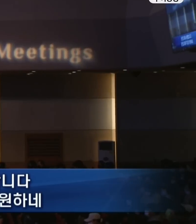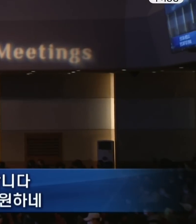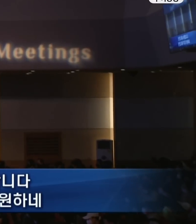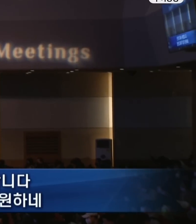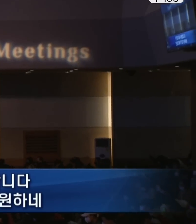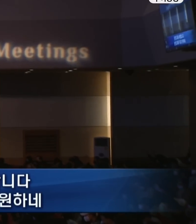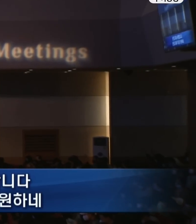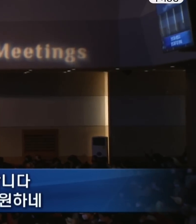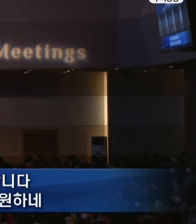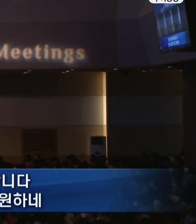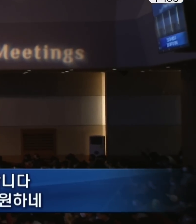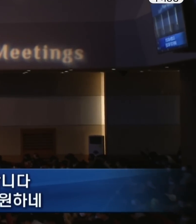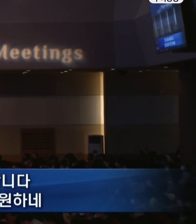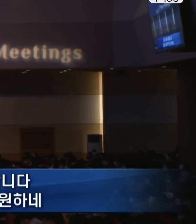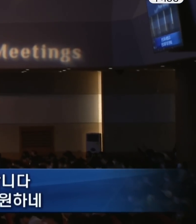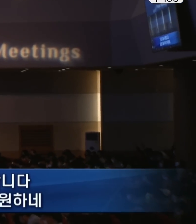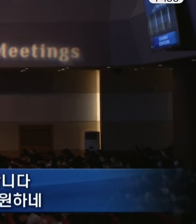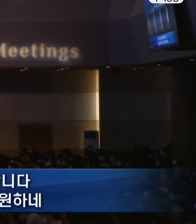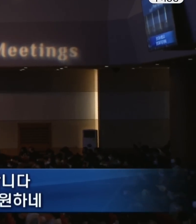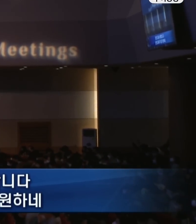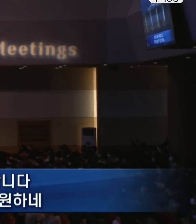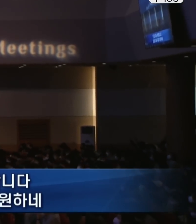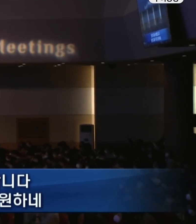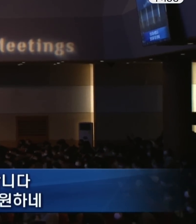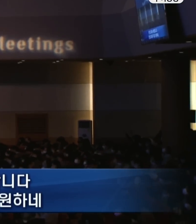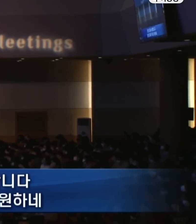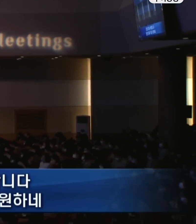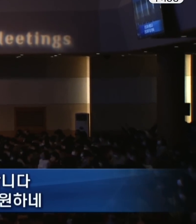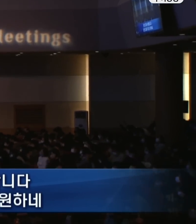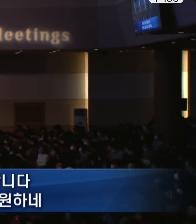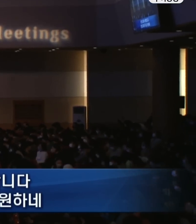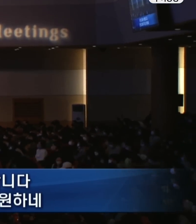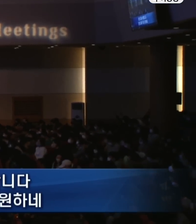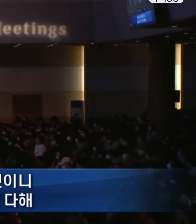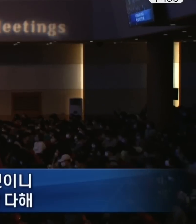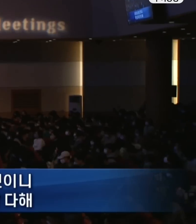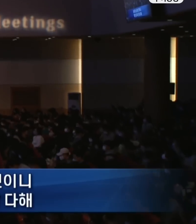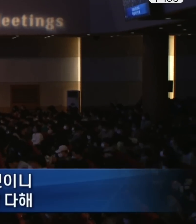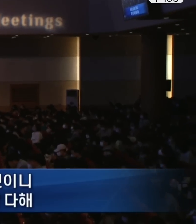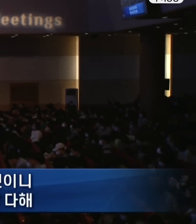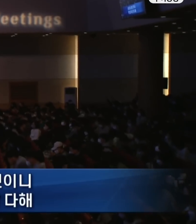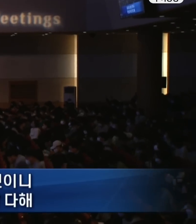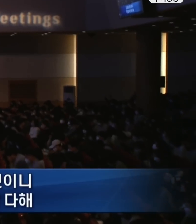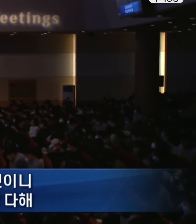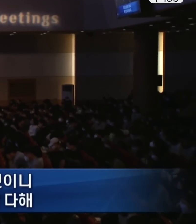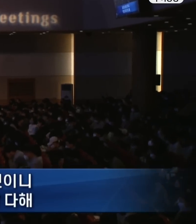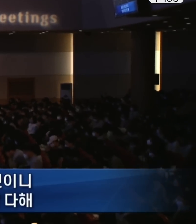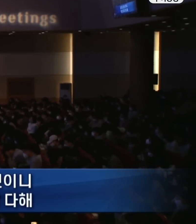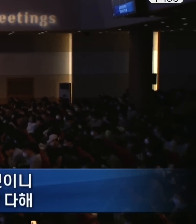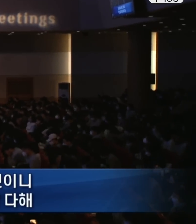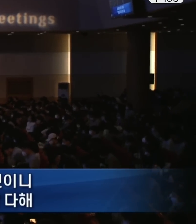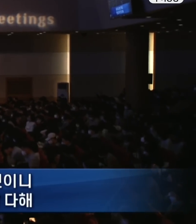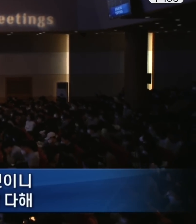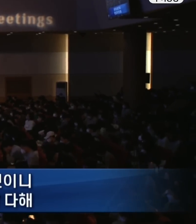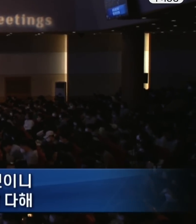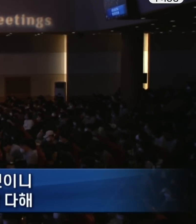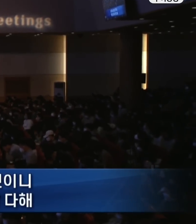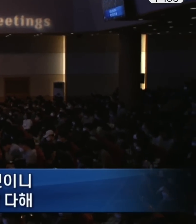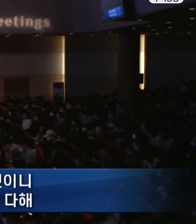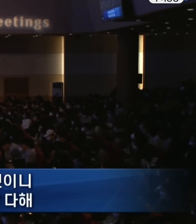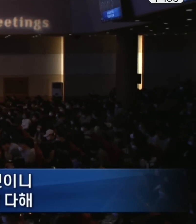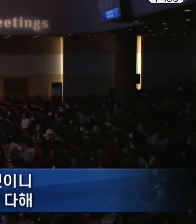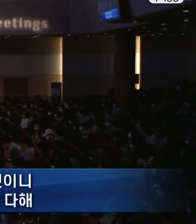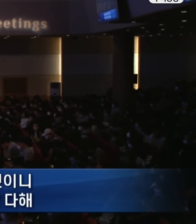얼마나 많습니다. 아버지 하나님, 우리가 이해할 수 없는 일을 만날 때에 세상의 방법을 생각하지